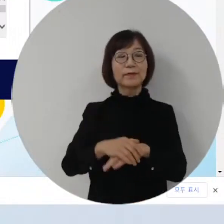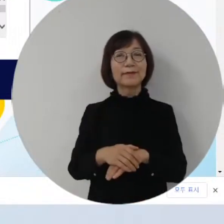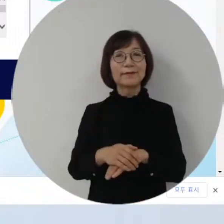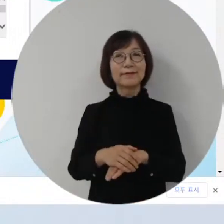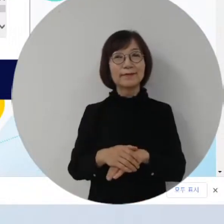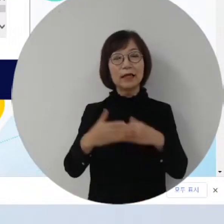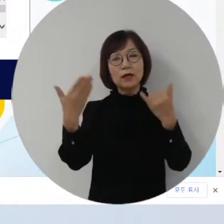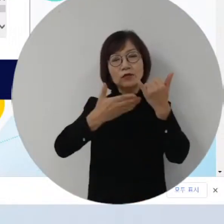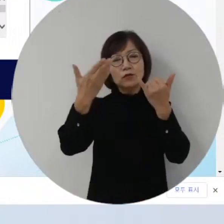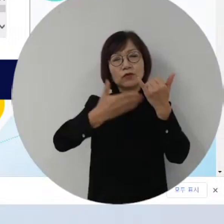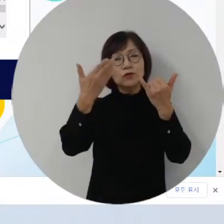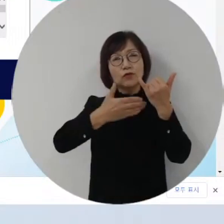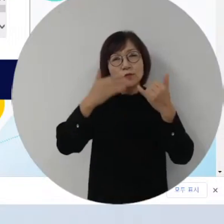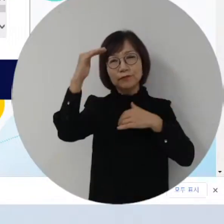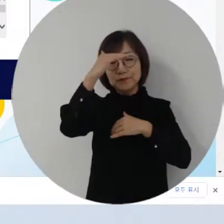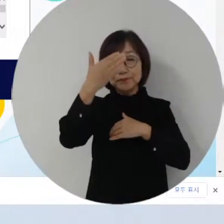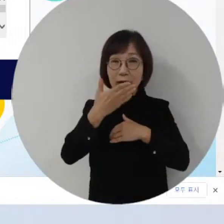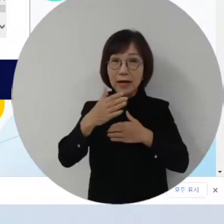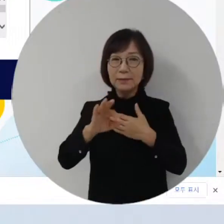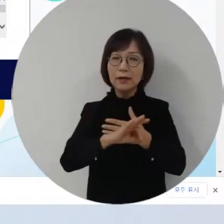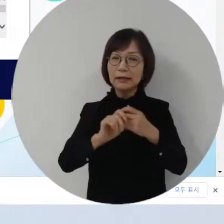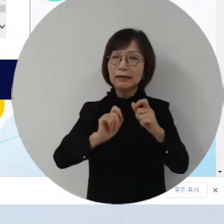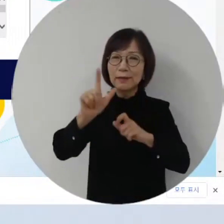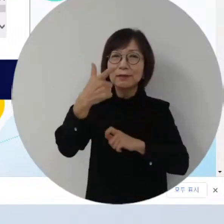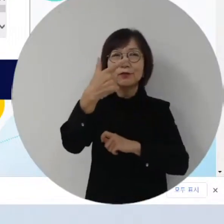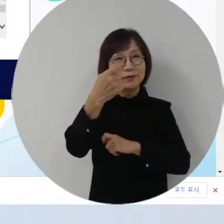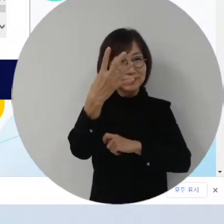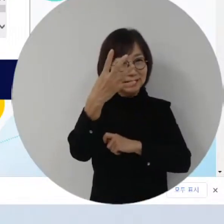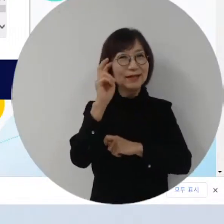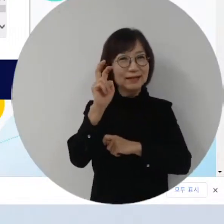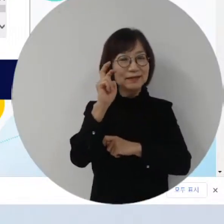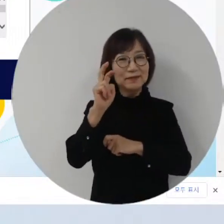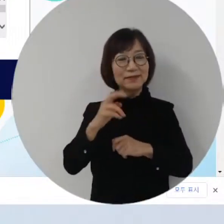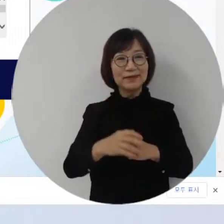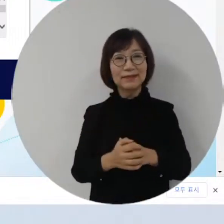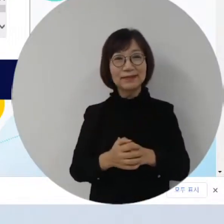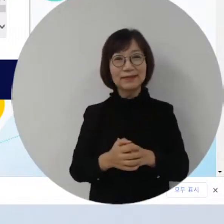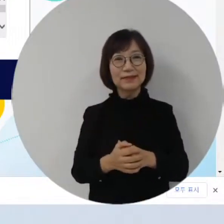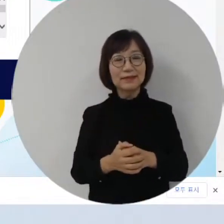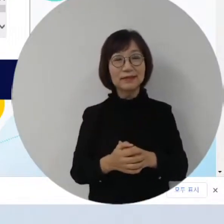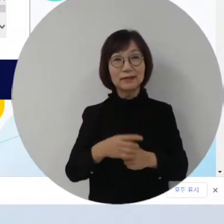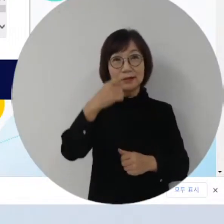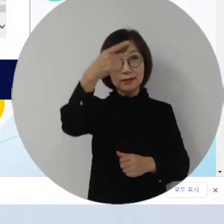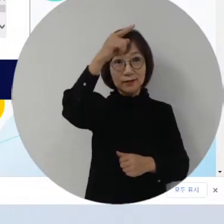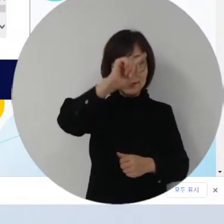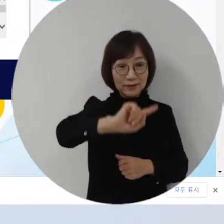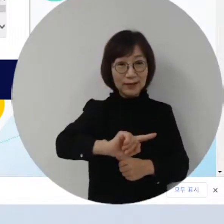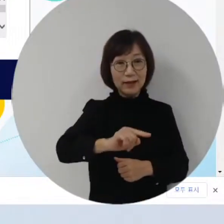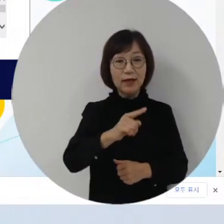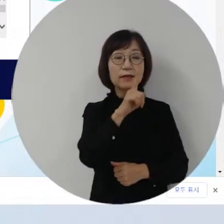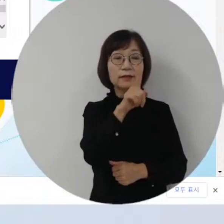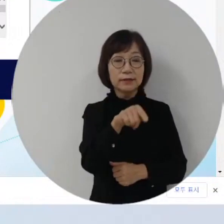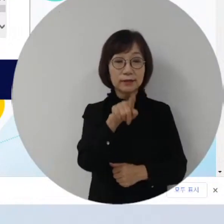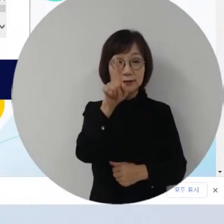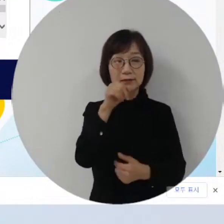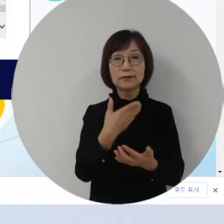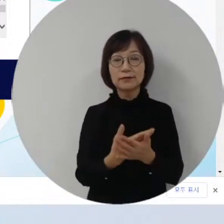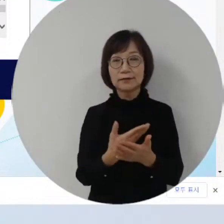사양이면은요, 64비트 운영체제일 가능성이 커요. 그 다음에 밑에 여기 체크,